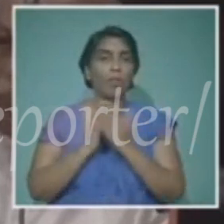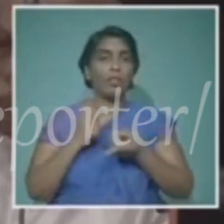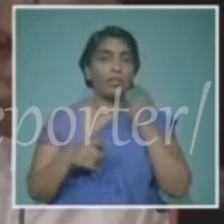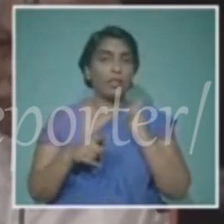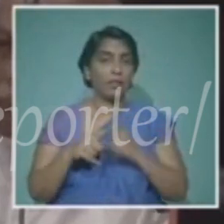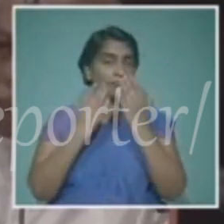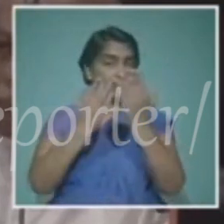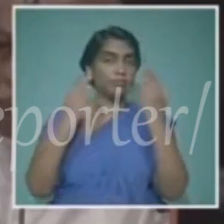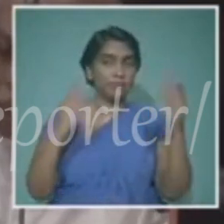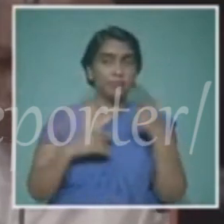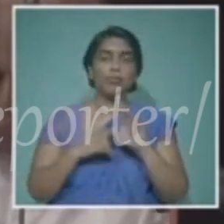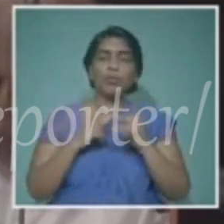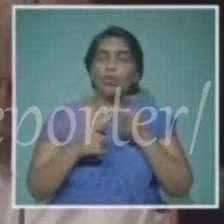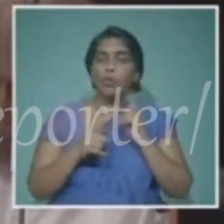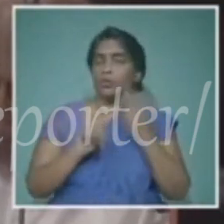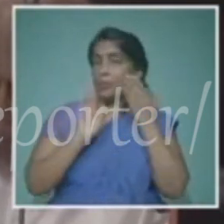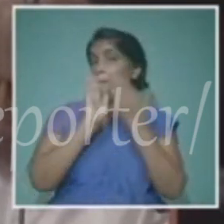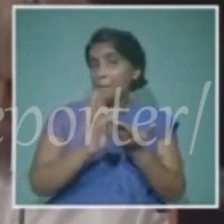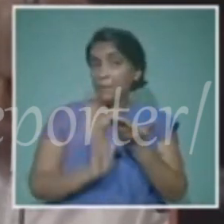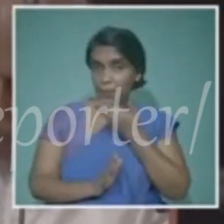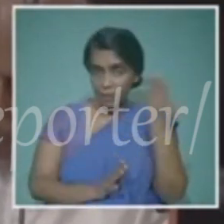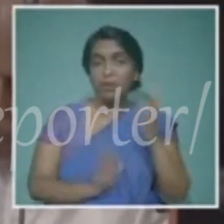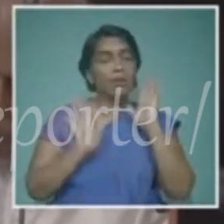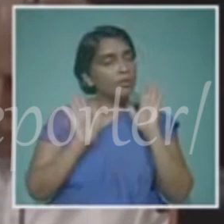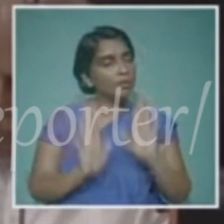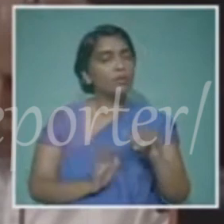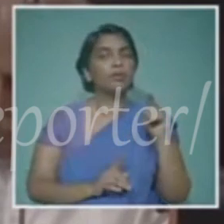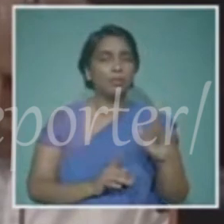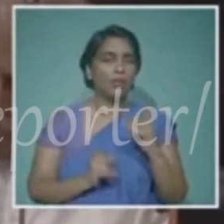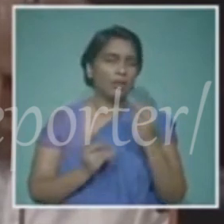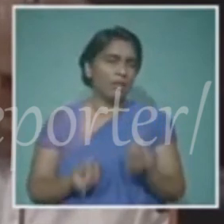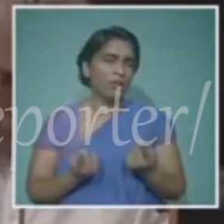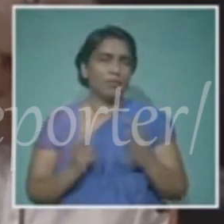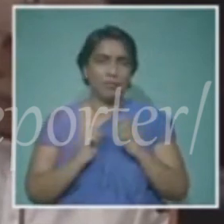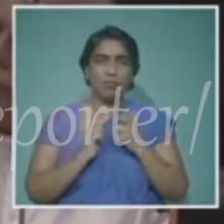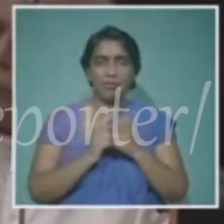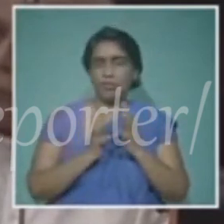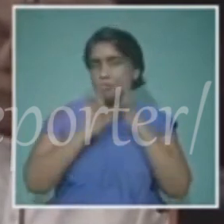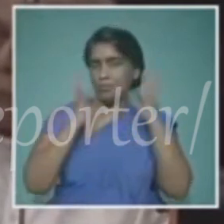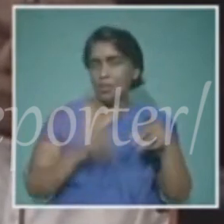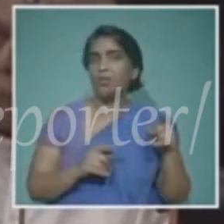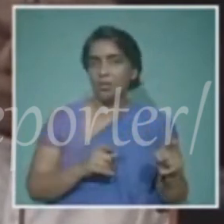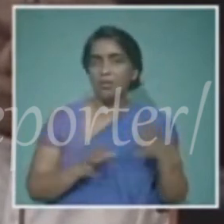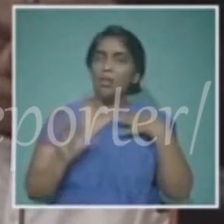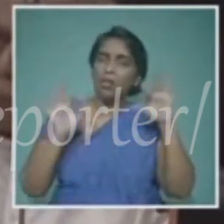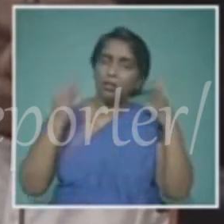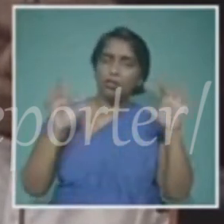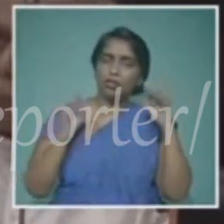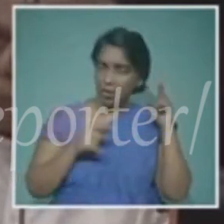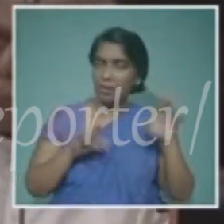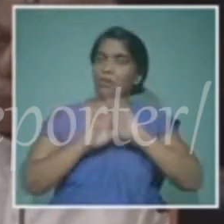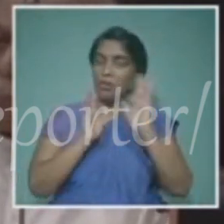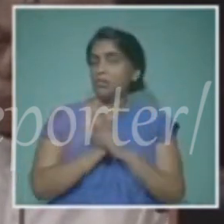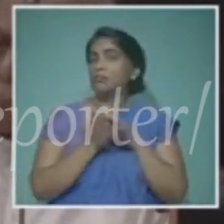පොත් ප්‍රදර්ශනයේ උදාහරණ ලෙස දක්වන්නට පුළුවන්. හැබැයි තව අඩුපාඩු ගණනාවක් තියෙනවා, දුර්වලතා තියෙනවා. ඒවා